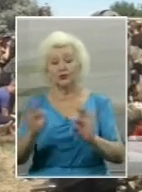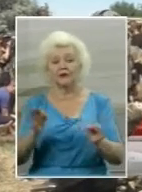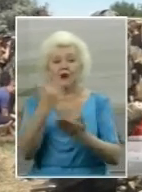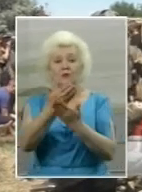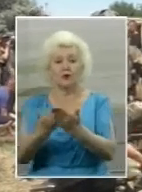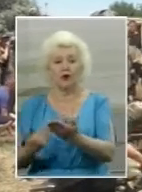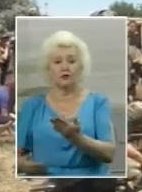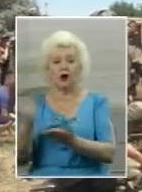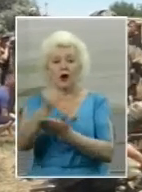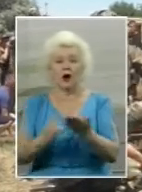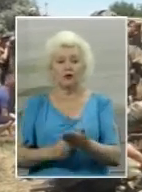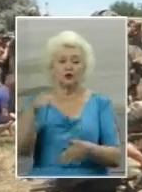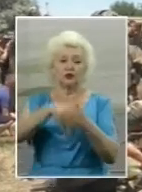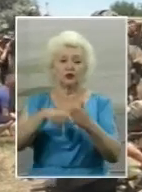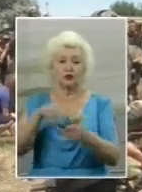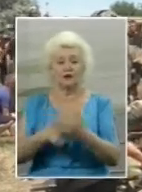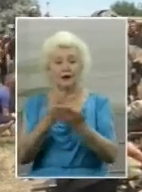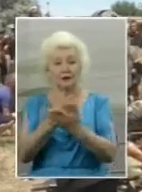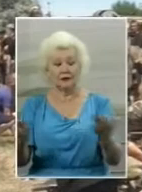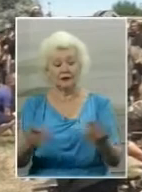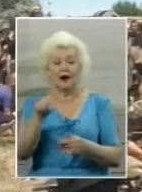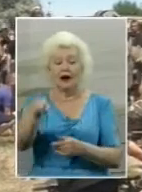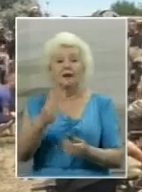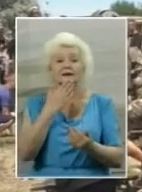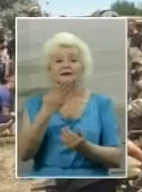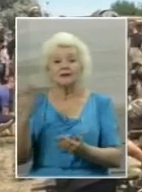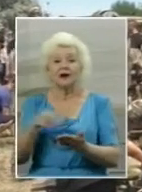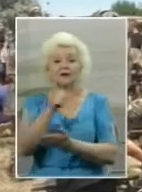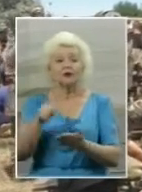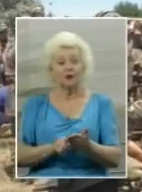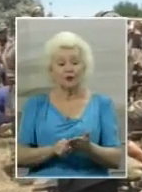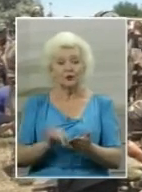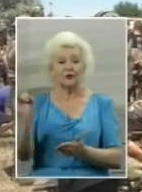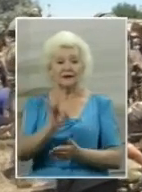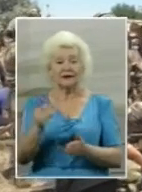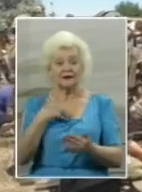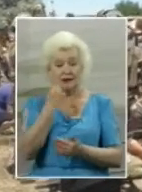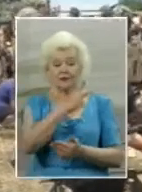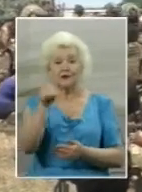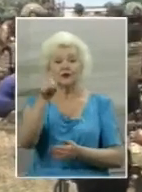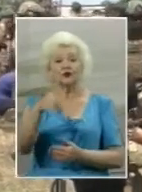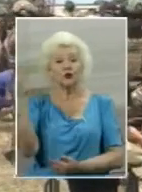ТТХ оружие, что значит там и так далее. Они задают свои вопросы, и ты видишь, что им